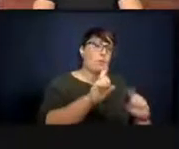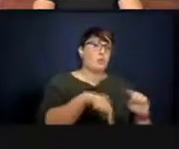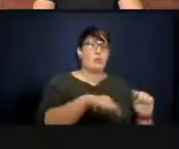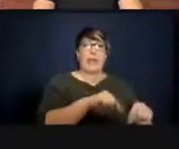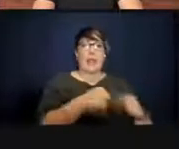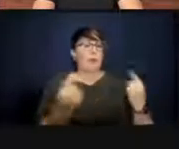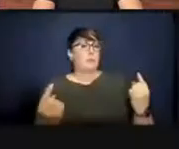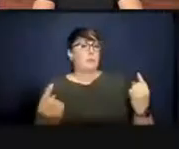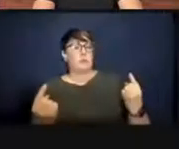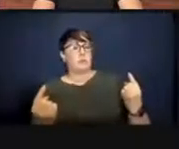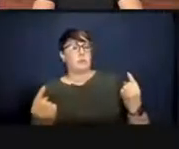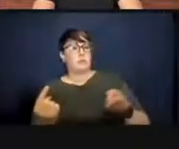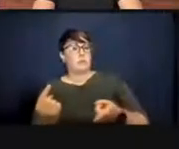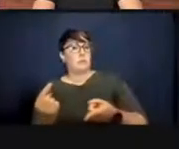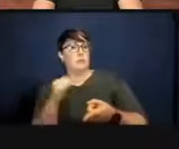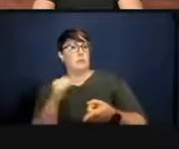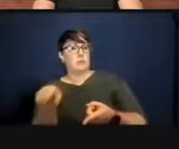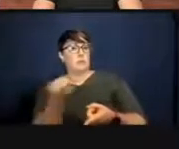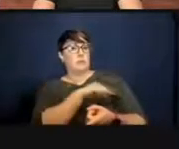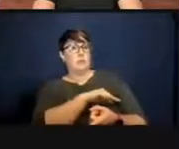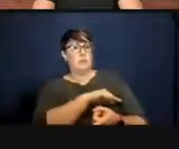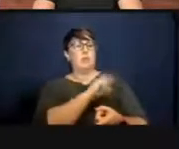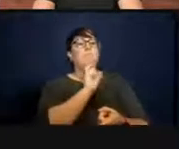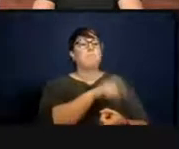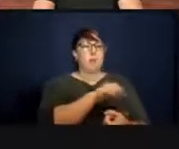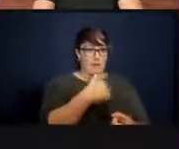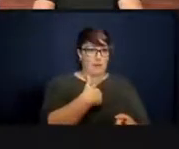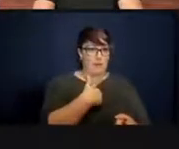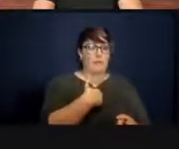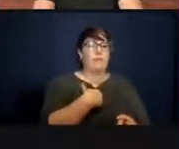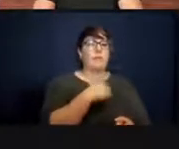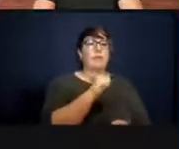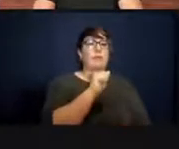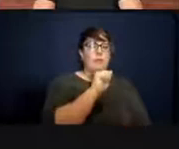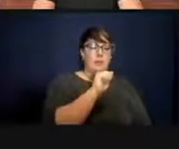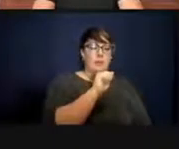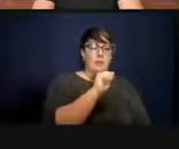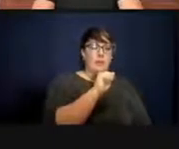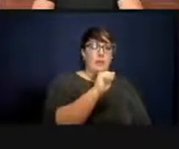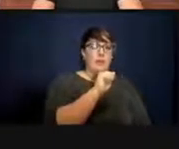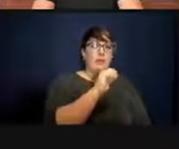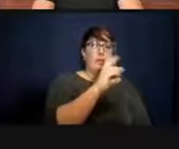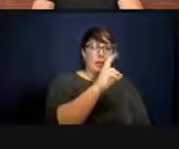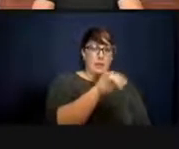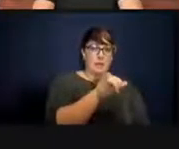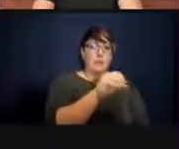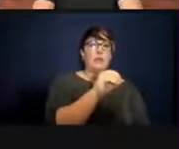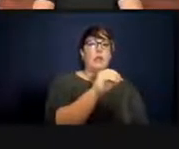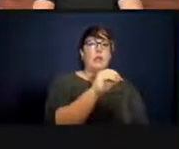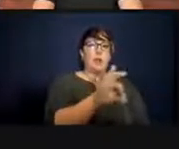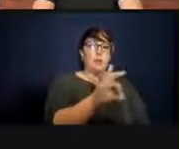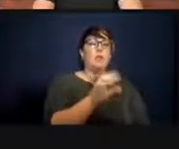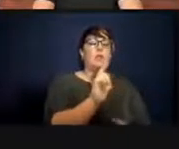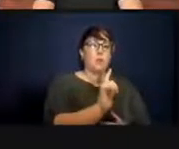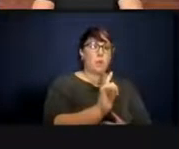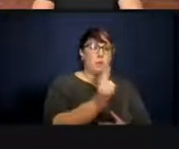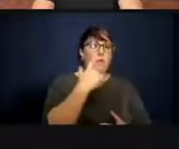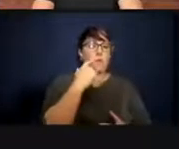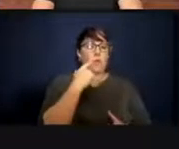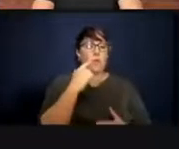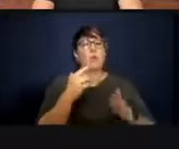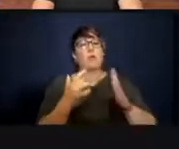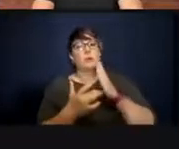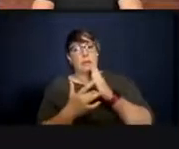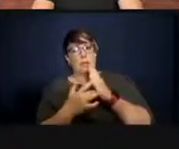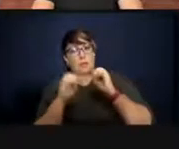kufanya kazi, unaweza kufanya kazi bila mafunzo maalum. Lakini tunaona kuwa katika